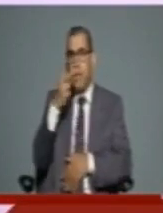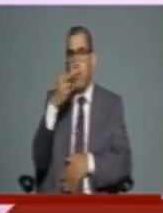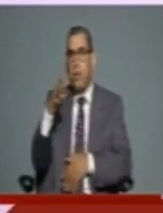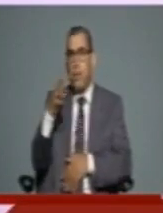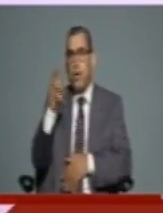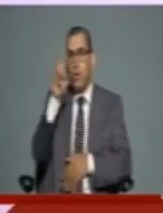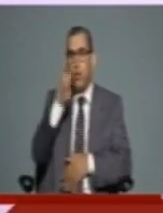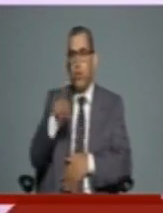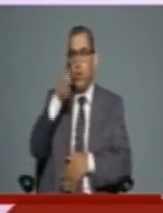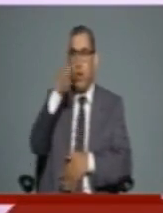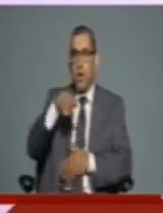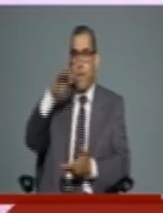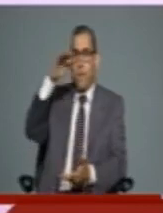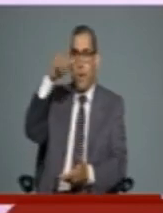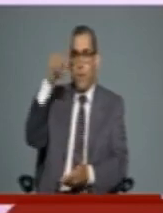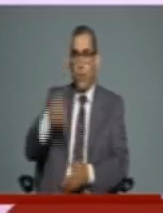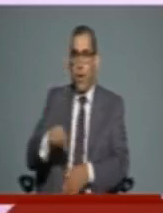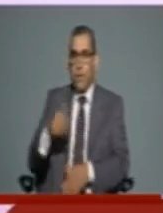$140 و$142 في هذا الوقت،